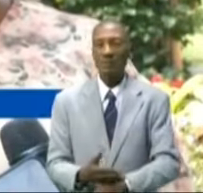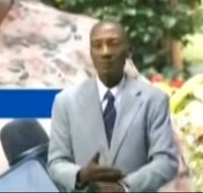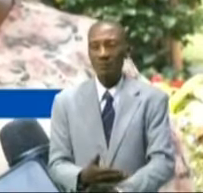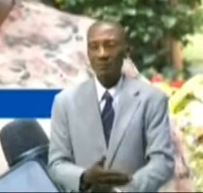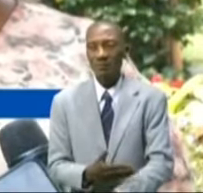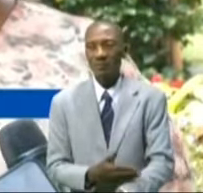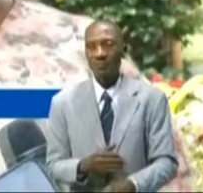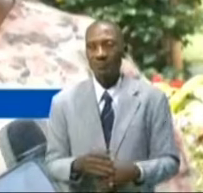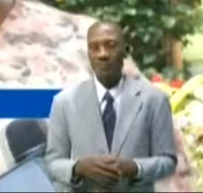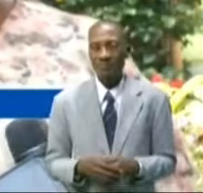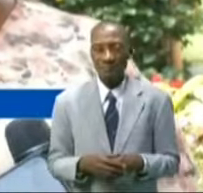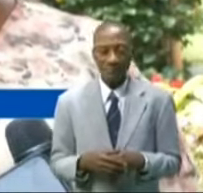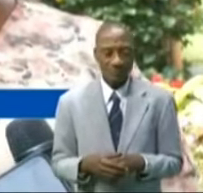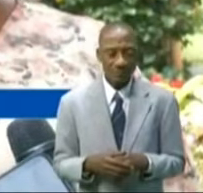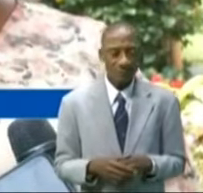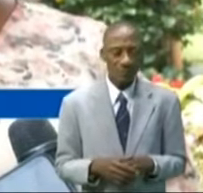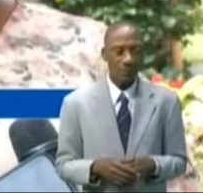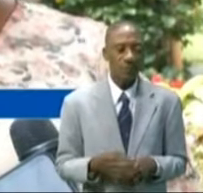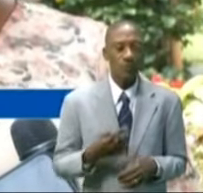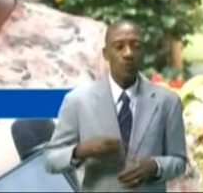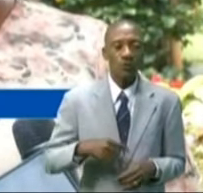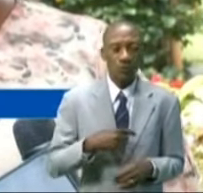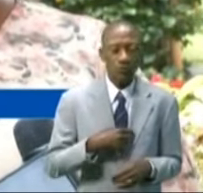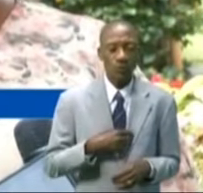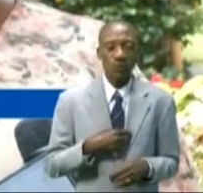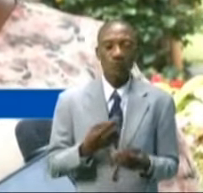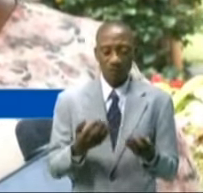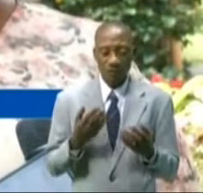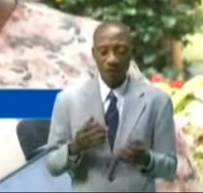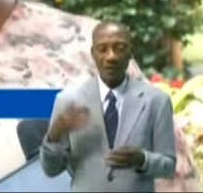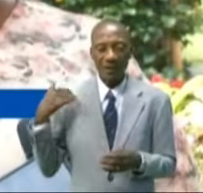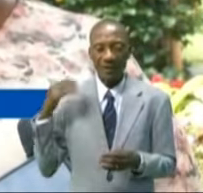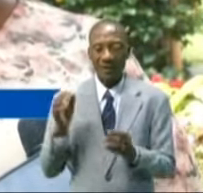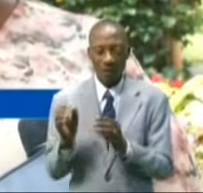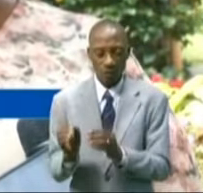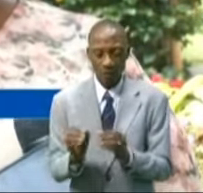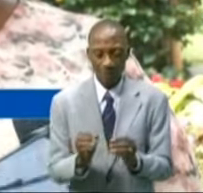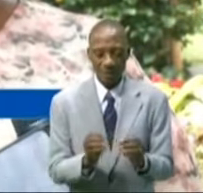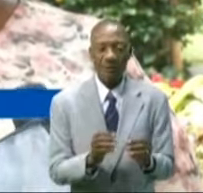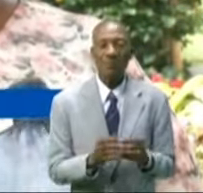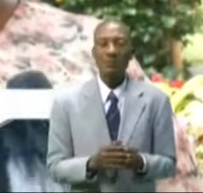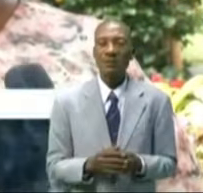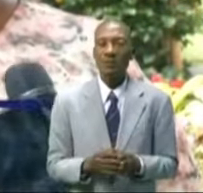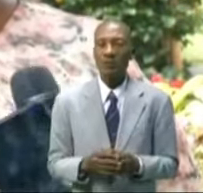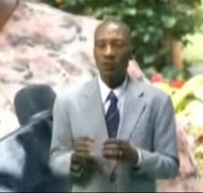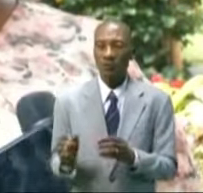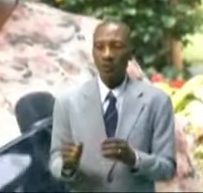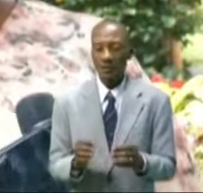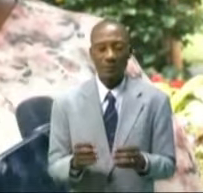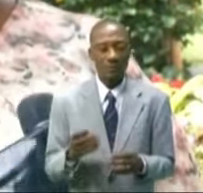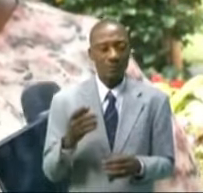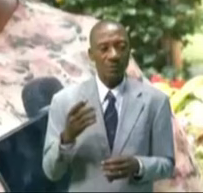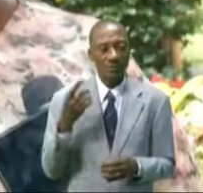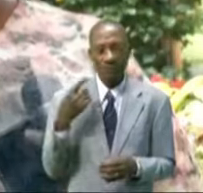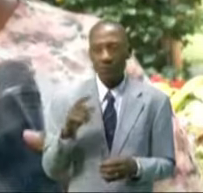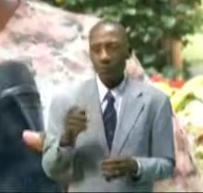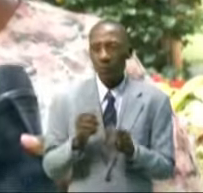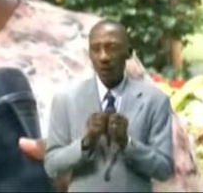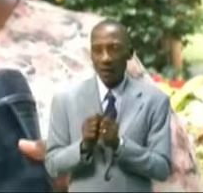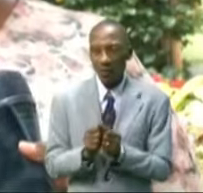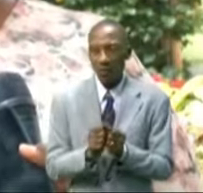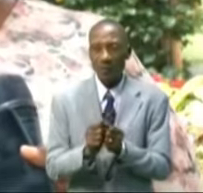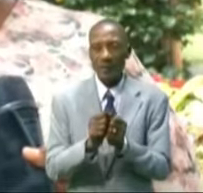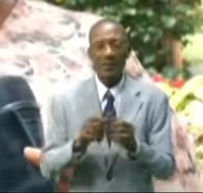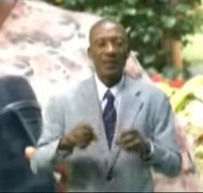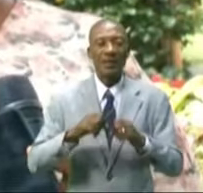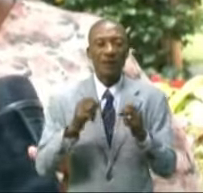mécanismes d'accompagnement. Si l'État peut s'organiser de manière à ce que les mécanismes d'accompagnement soient dans les normes, je pense